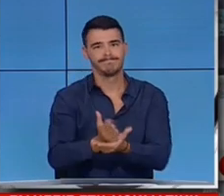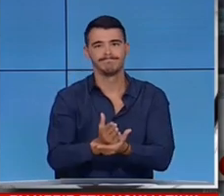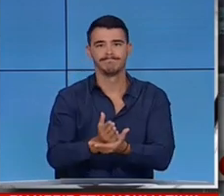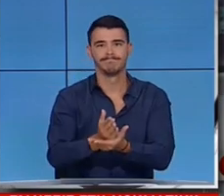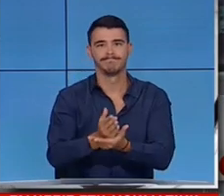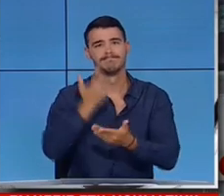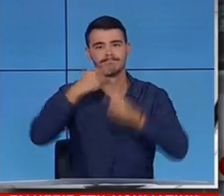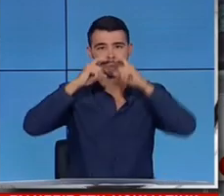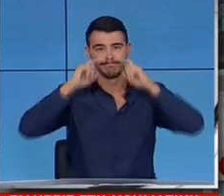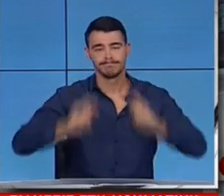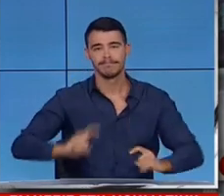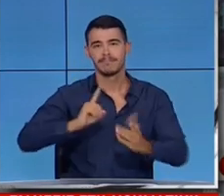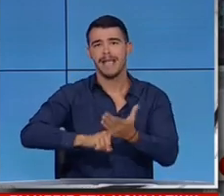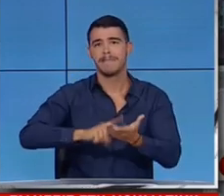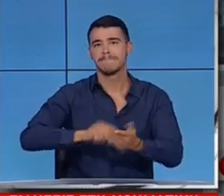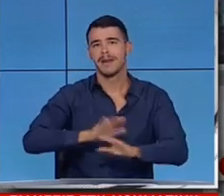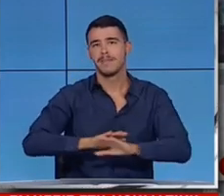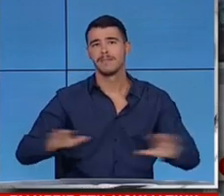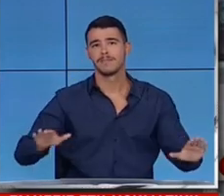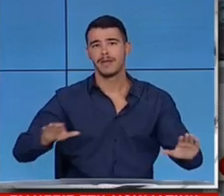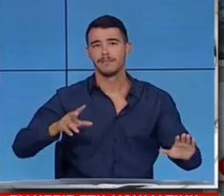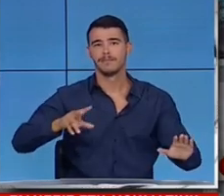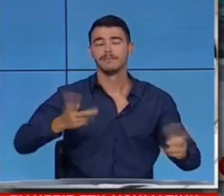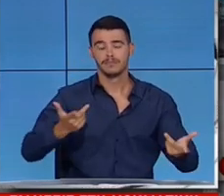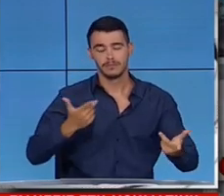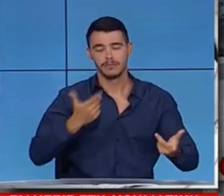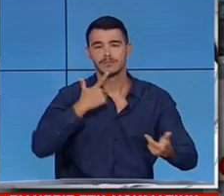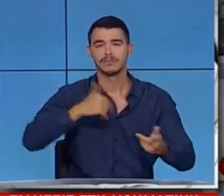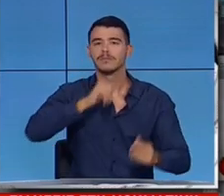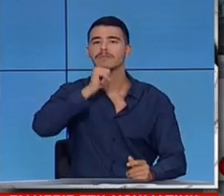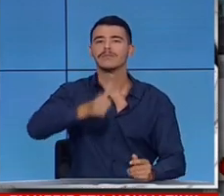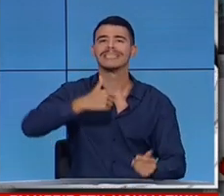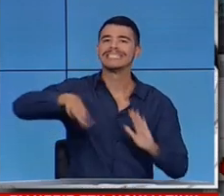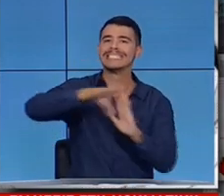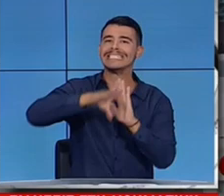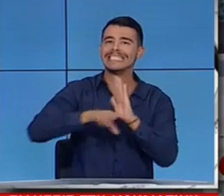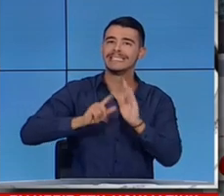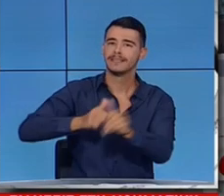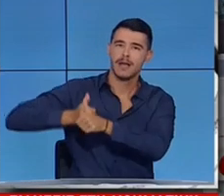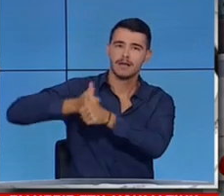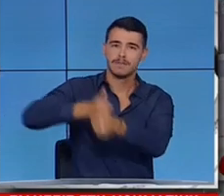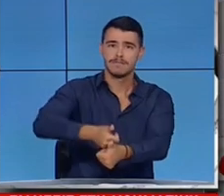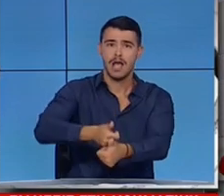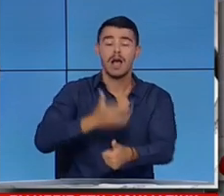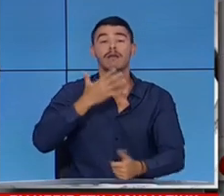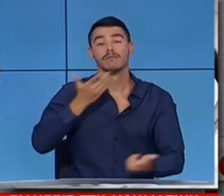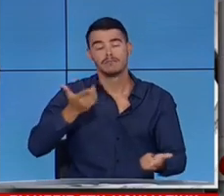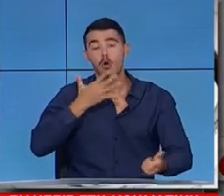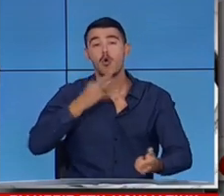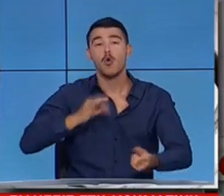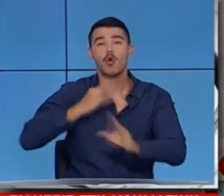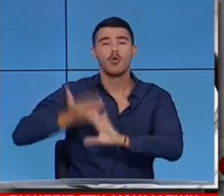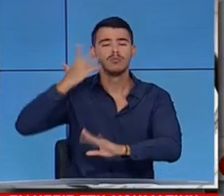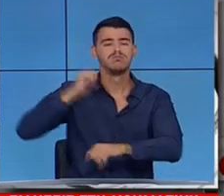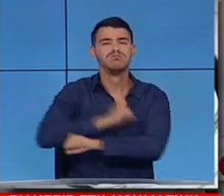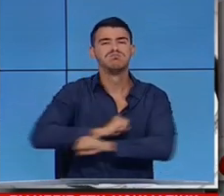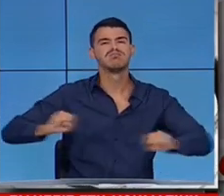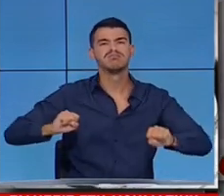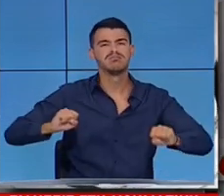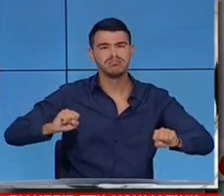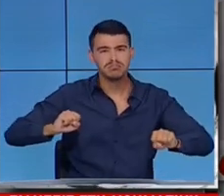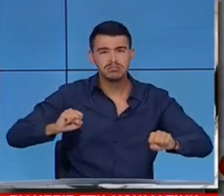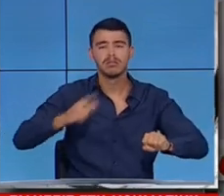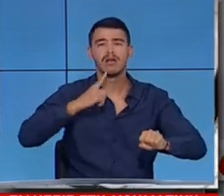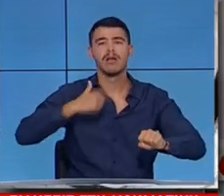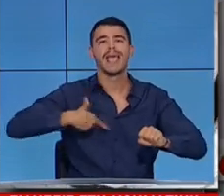για να προσαρμοστεί η αντιπολίτευση στις συνταγματικές επιταγές. Και μιλώ βεβαίως για τη συγκρότηση του Εθνικού Συμβουλίου Ραδιοτηλεόρασης, στη σύνθεση του